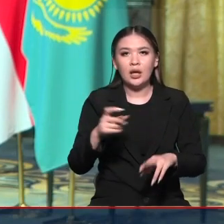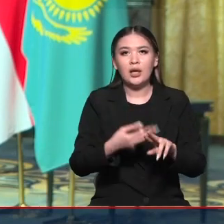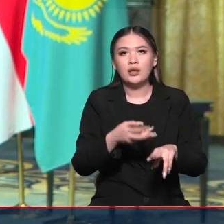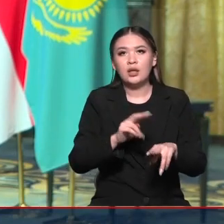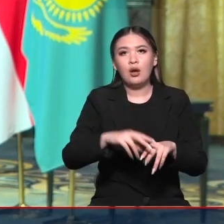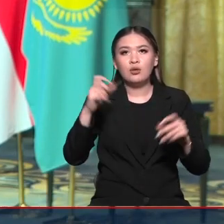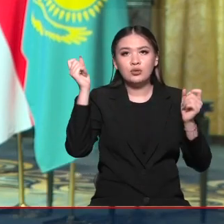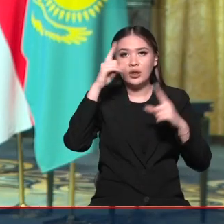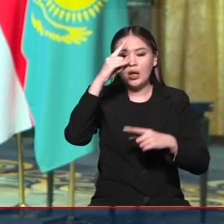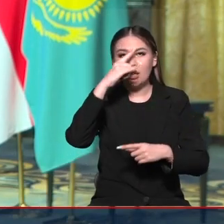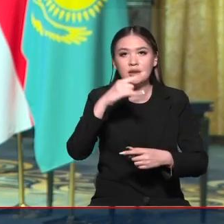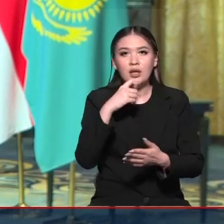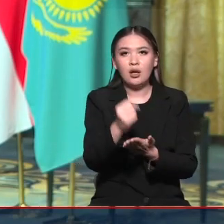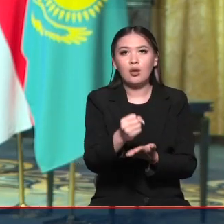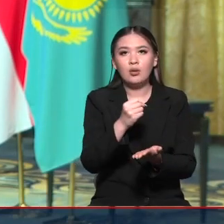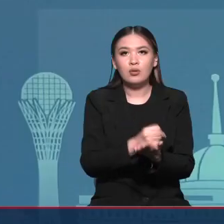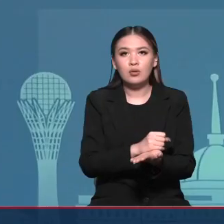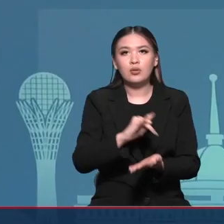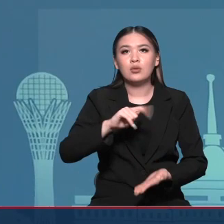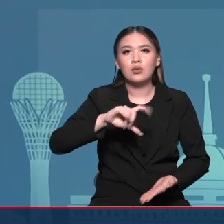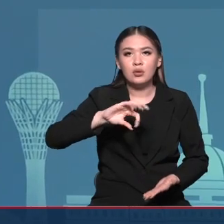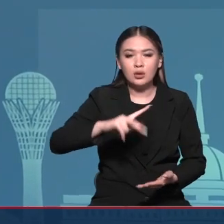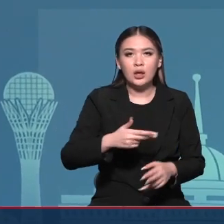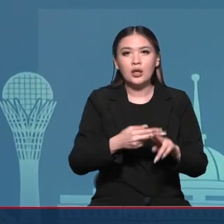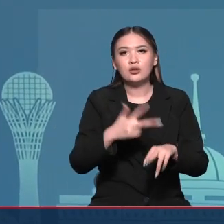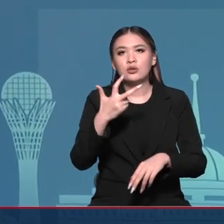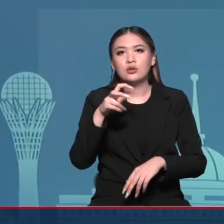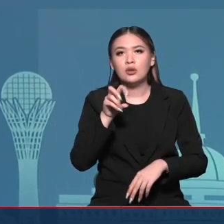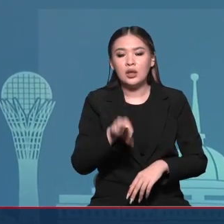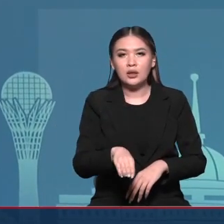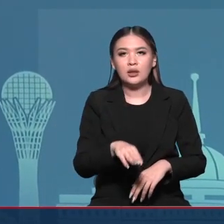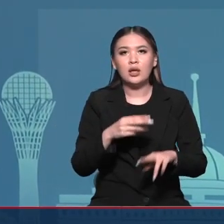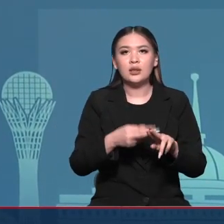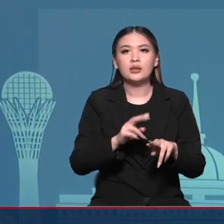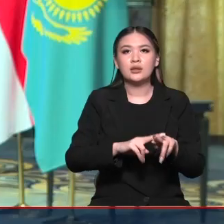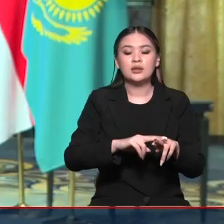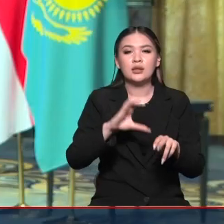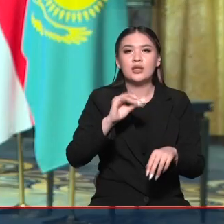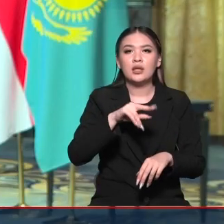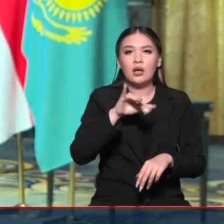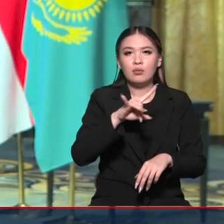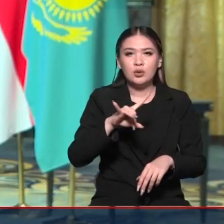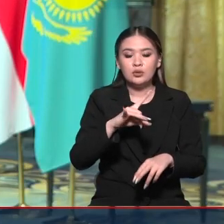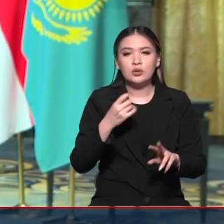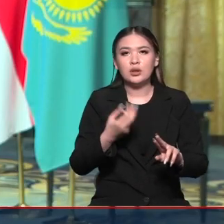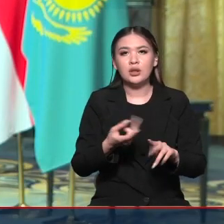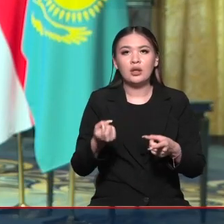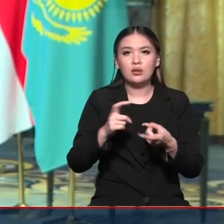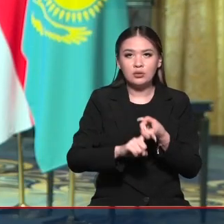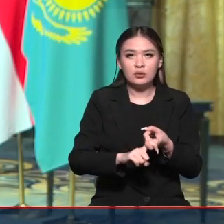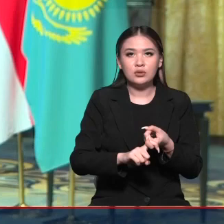в Казахстане запасы угля достигают 300 лет. Сингапурские технологии позволяют из этого